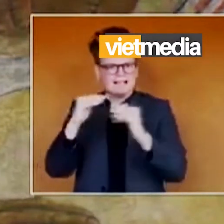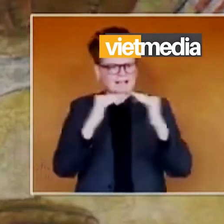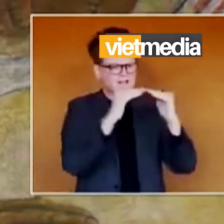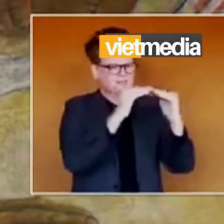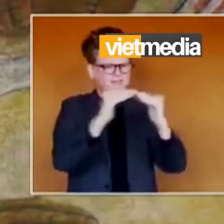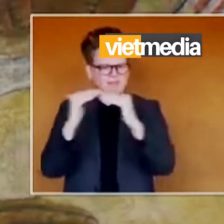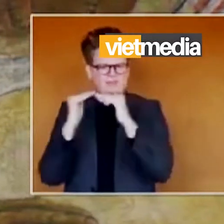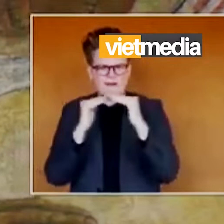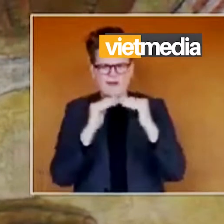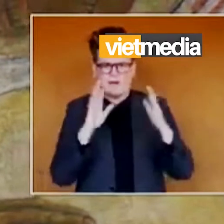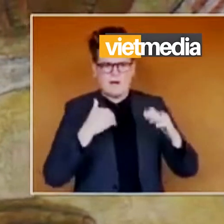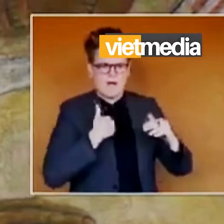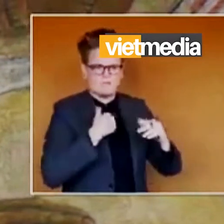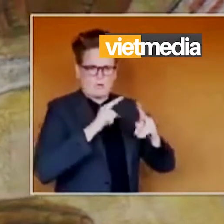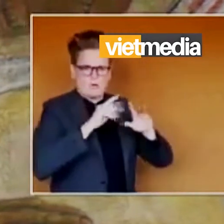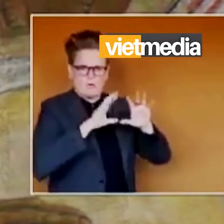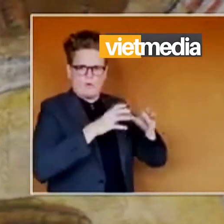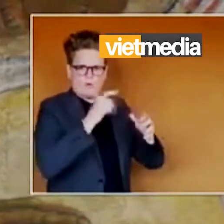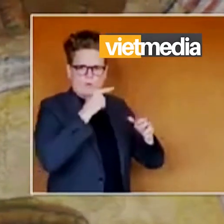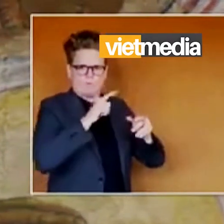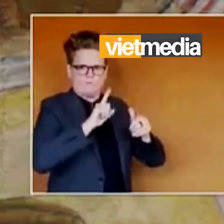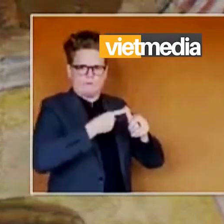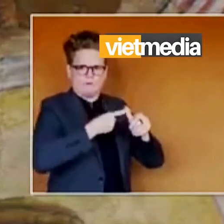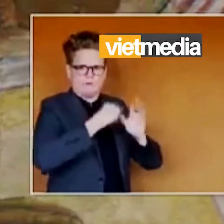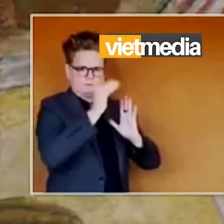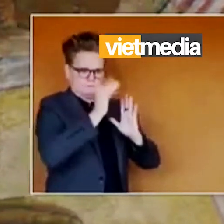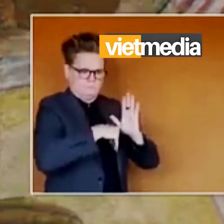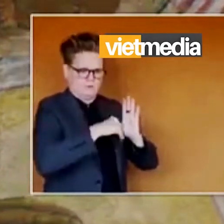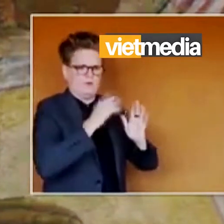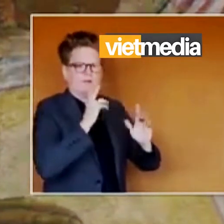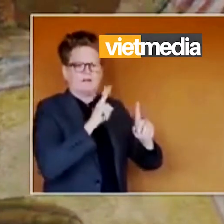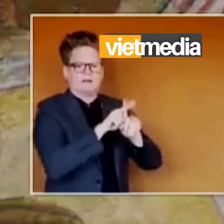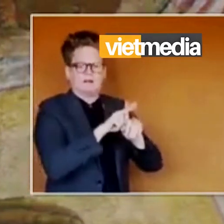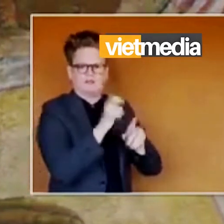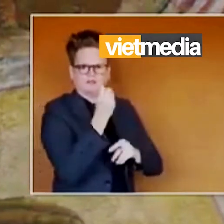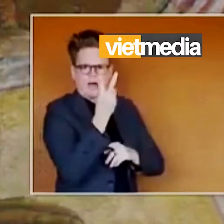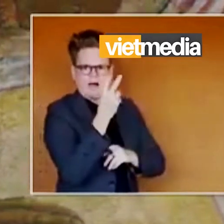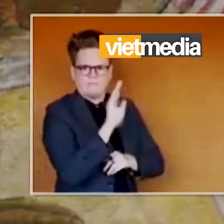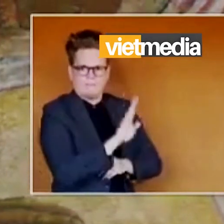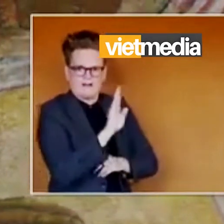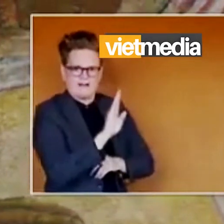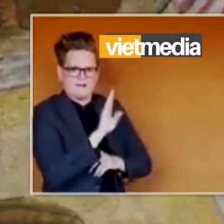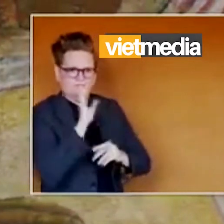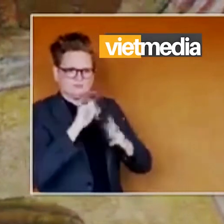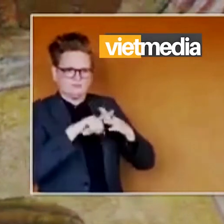đông. Một bản kiến nghị kêu gọi bỏ phiếu loại Newsom khỏi vị trí thống đốc